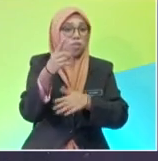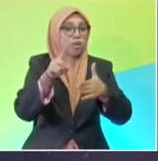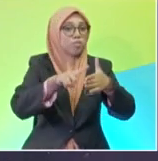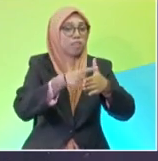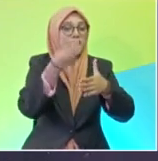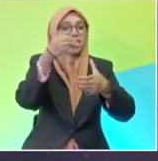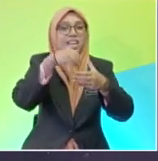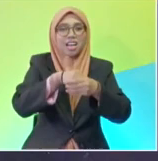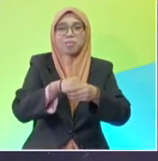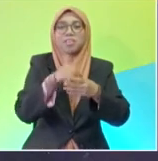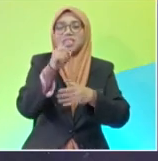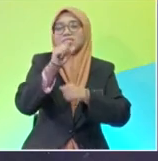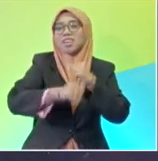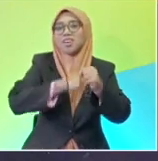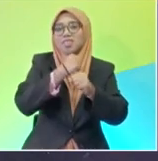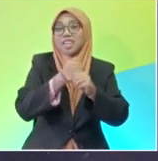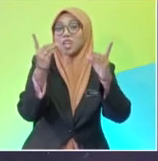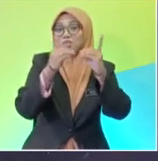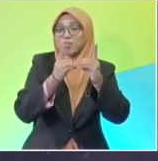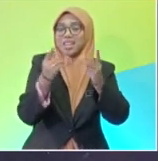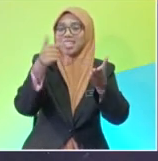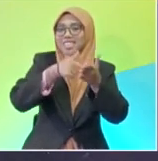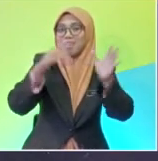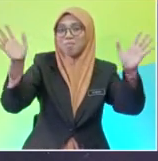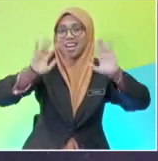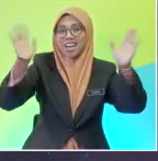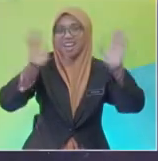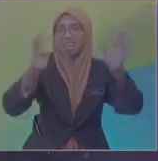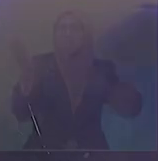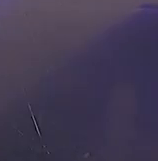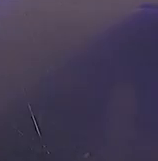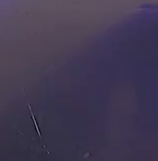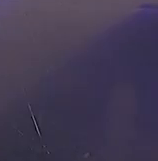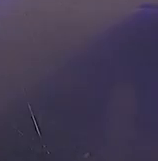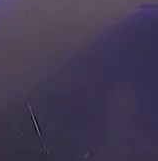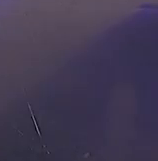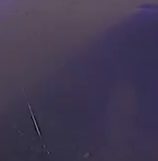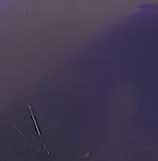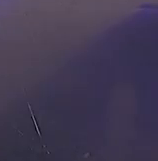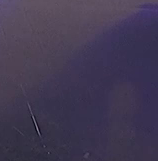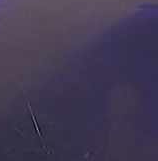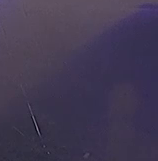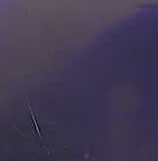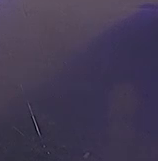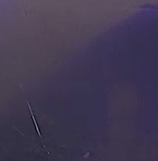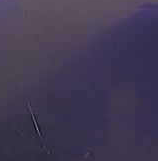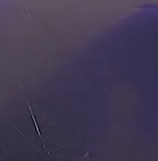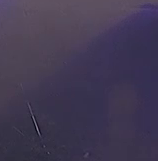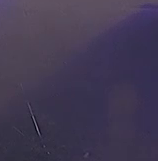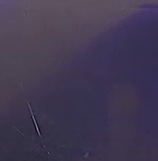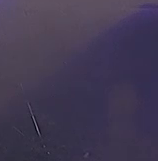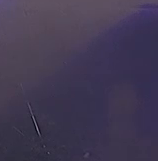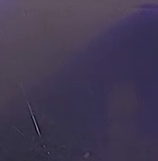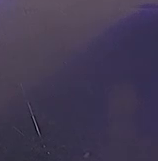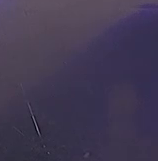Kita jumpa lagi. Assalamualaikum. Bye. Jom, cikgu. Jom, kita nyanyi. Kita bersusun ni. Ya.